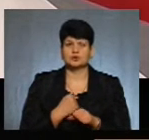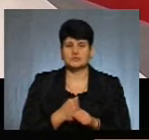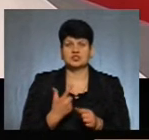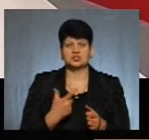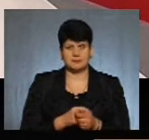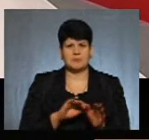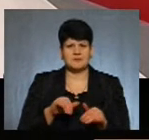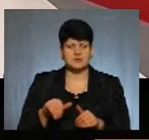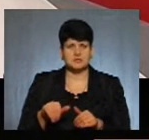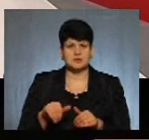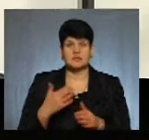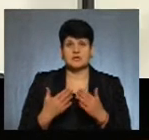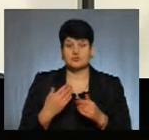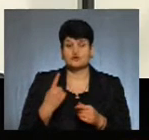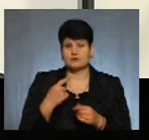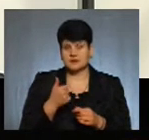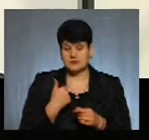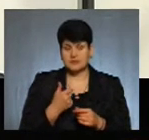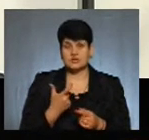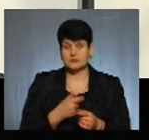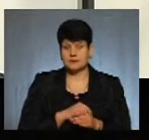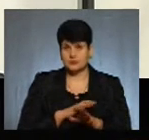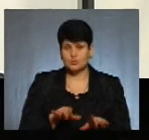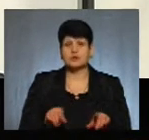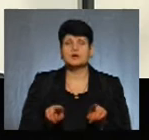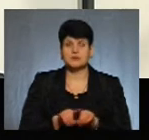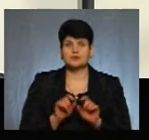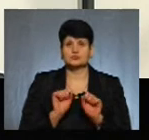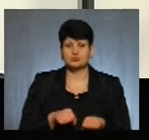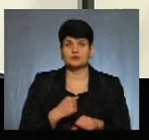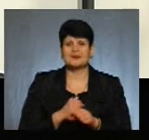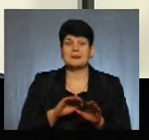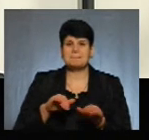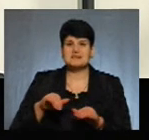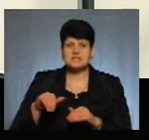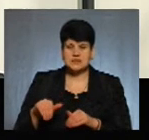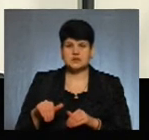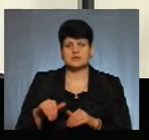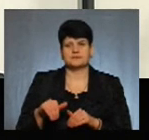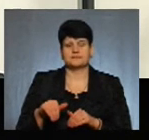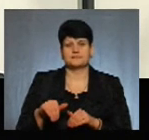щеплення пізніше? Так, і якщо в рік вона не була щеплена, можна це зробити пізніше, уже тоді